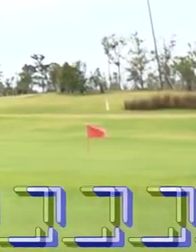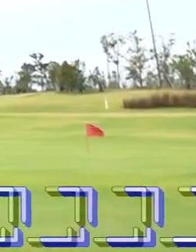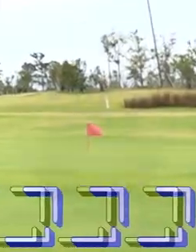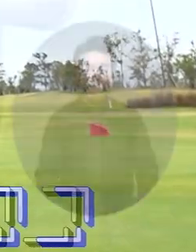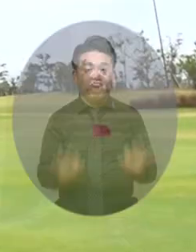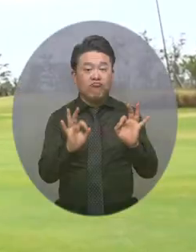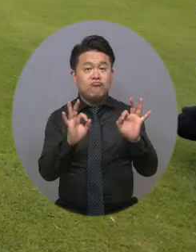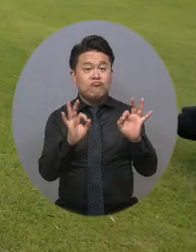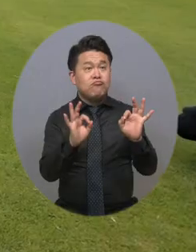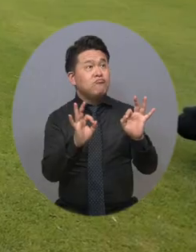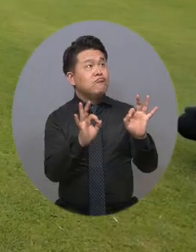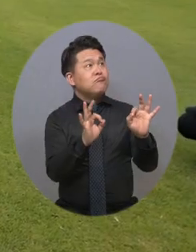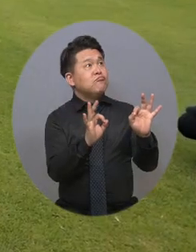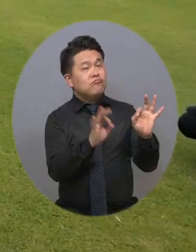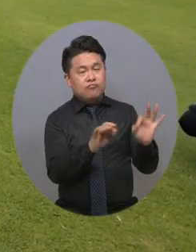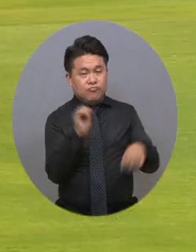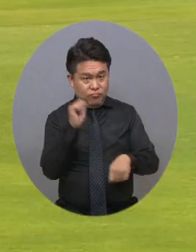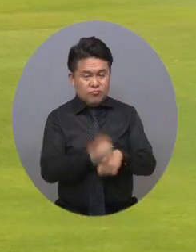좋다 고고고.